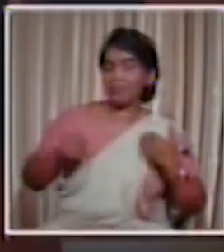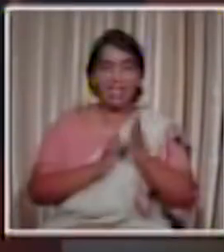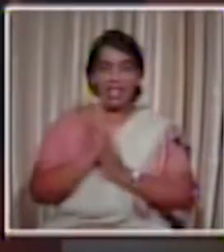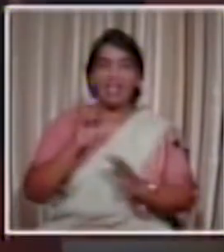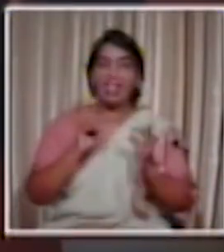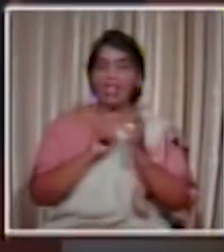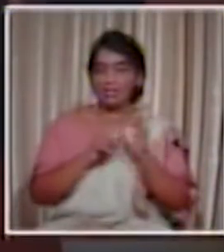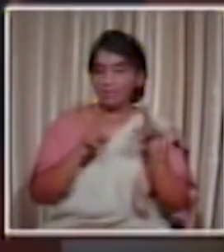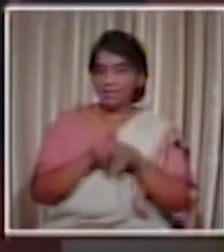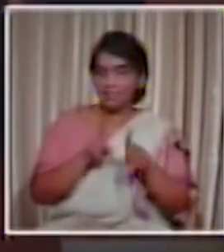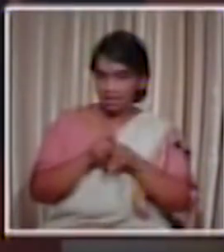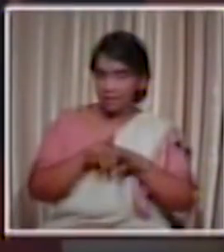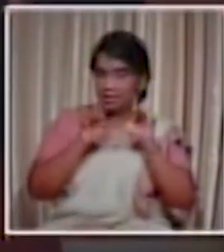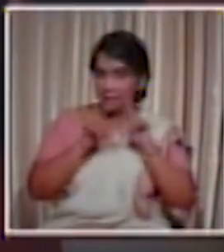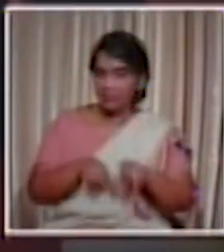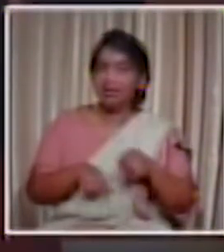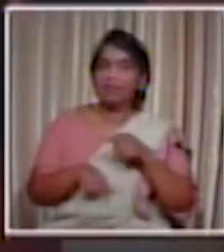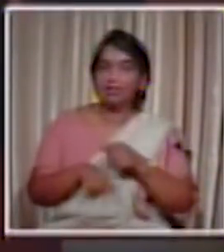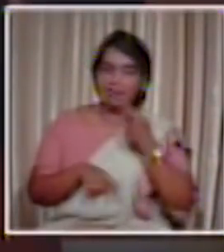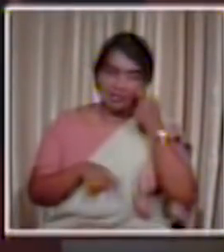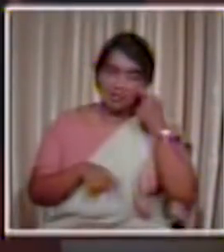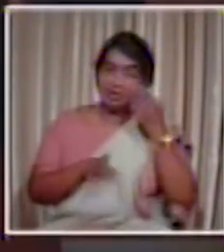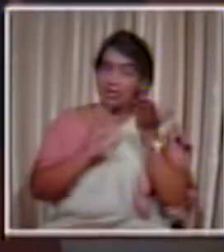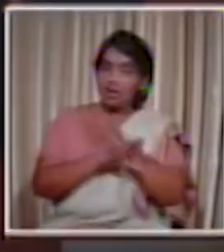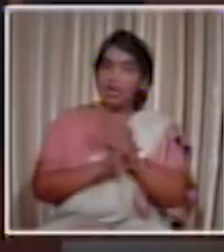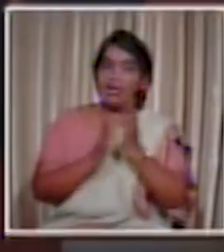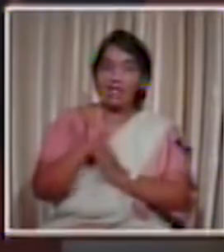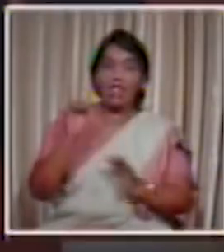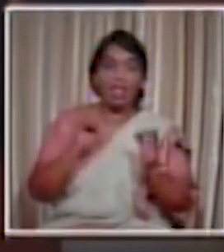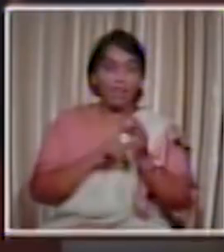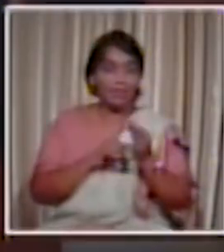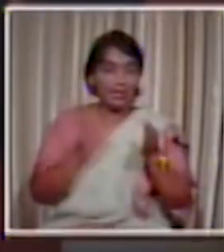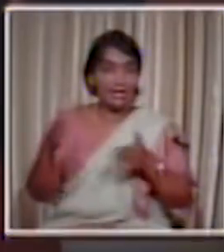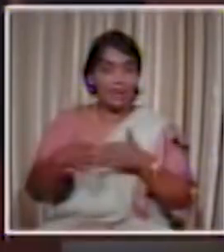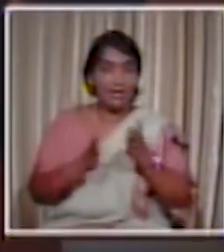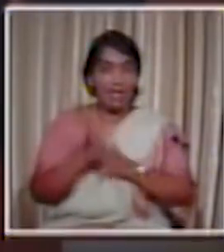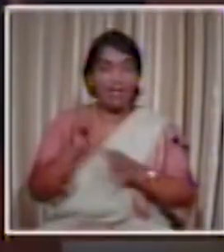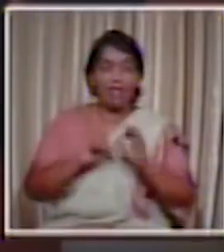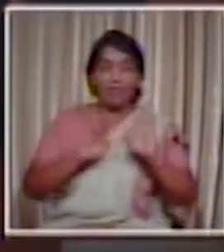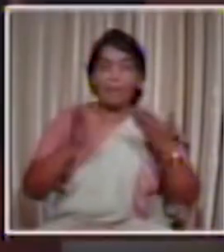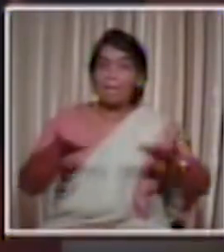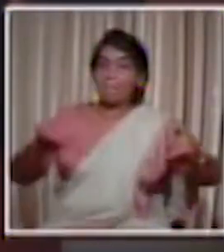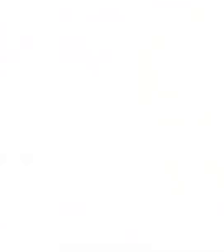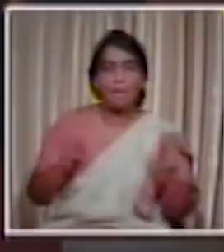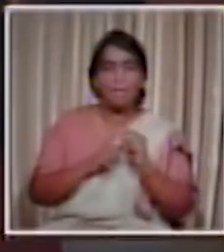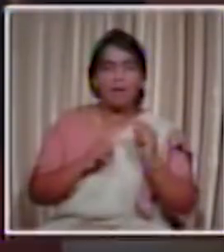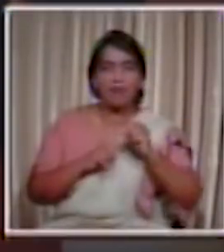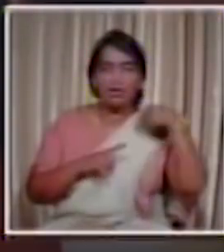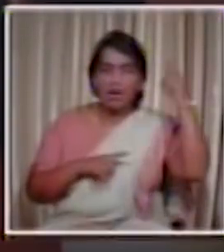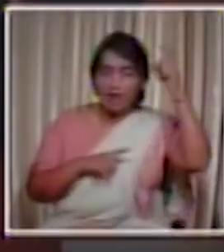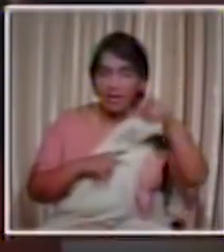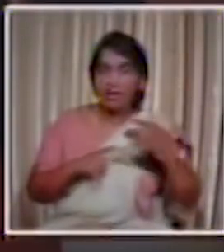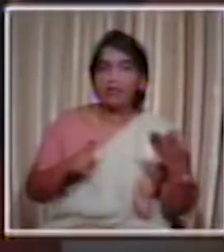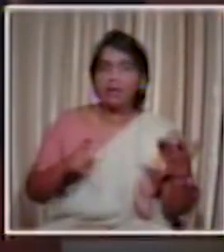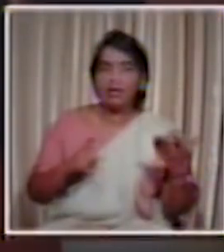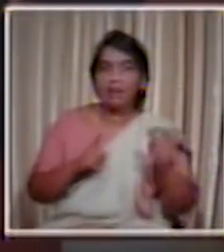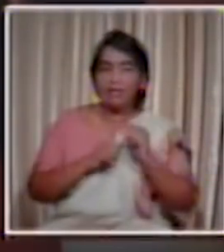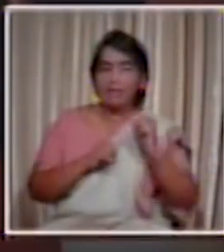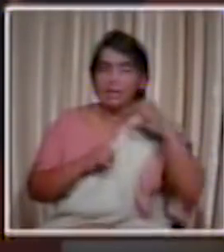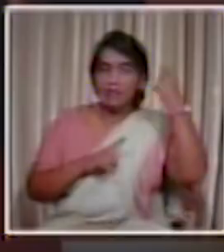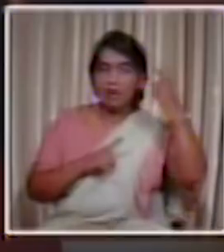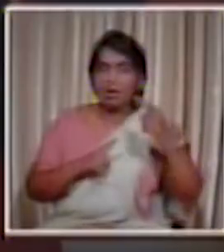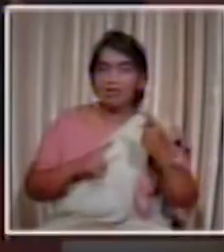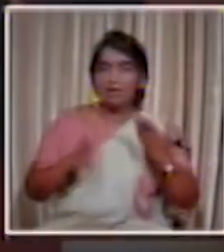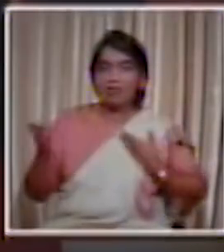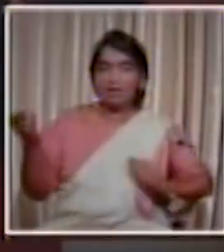ඉන්නවා. හැබැයි හිටපු කැබිනට් ඇමතිවරු ඒ පුටු පෙළියට පිටිපස්සෙන් ඉන්නවා. පවිත්‍රණ ඕන පොඩ්ඩක් අර රෙද්ද